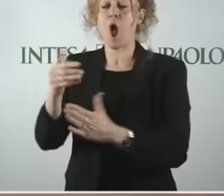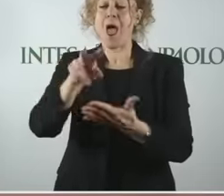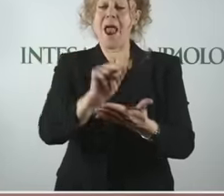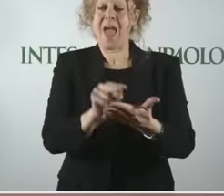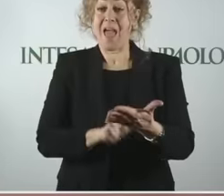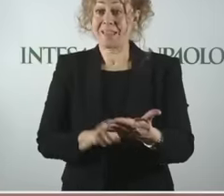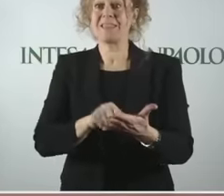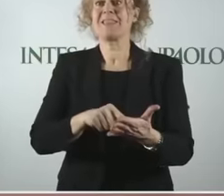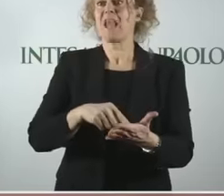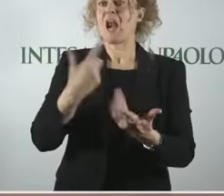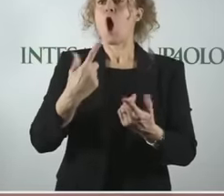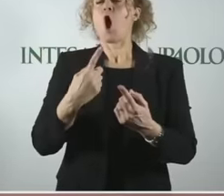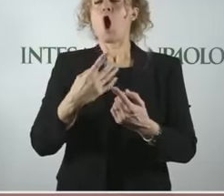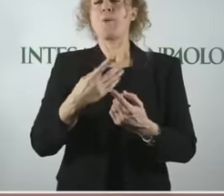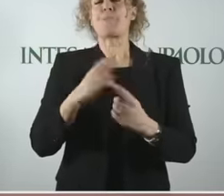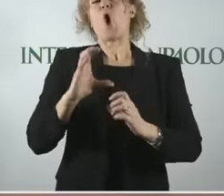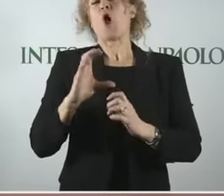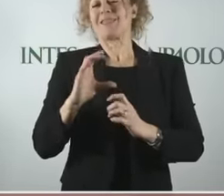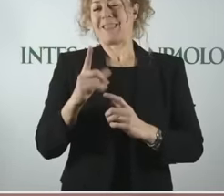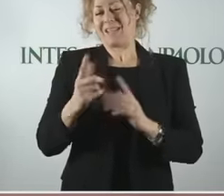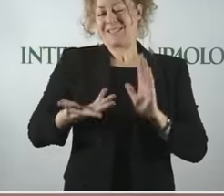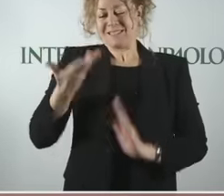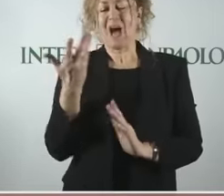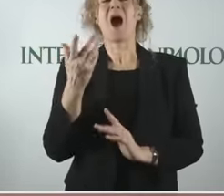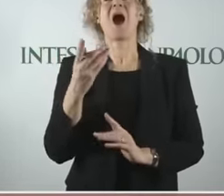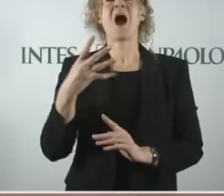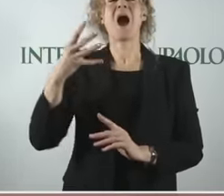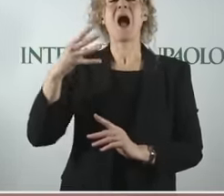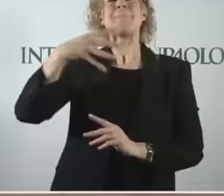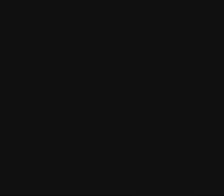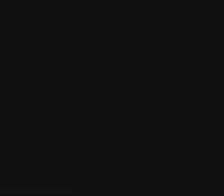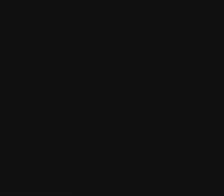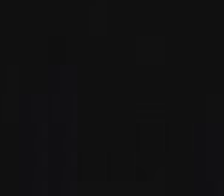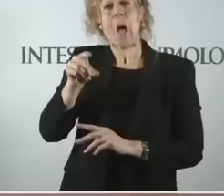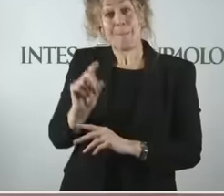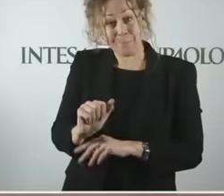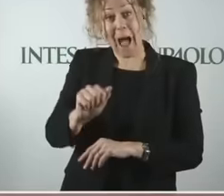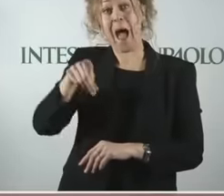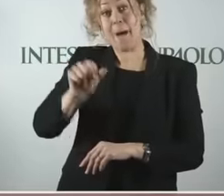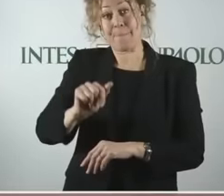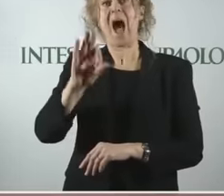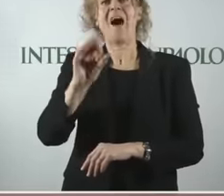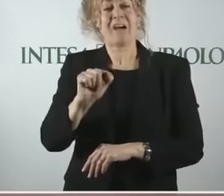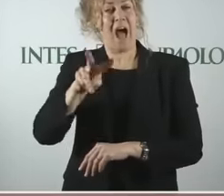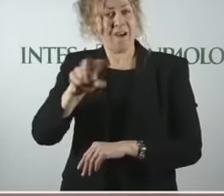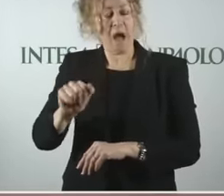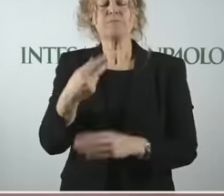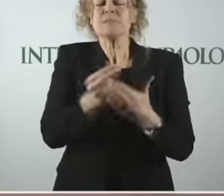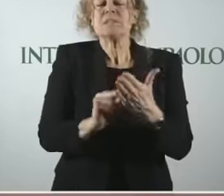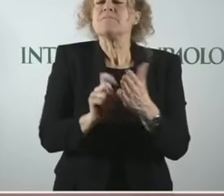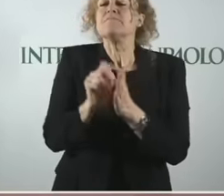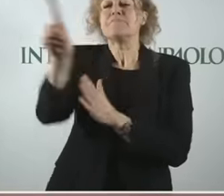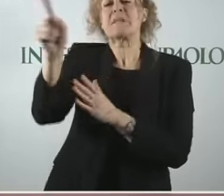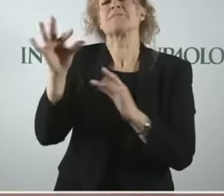papafava che scrive al marito che è capitano in servizio su zonzo 15 settembre del